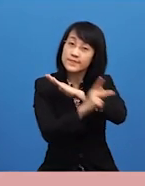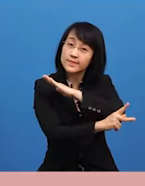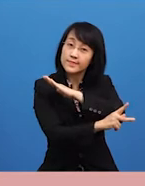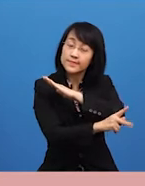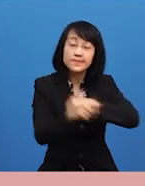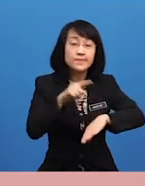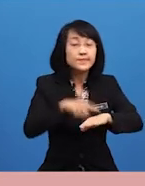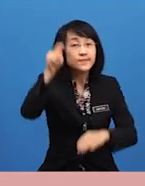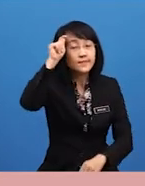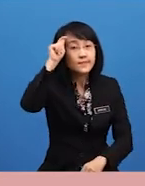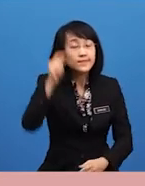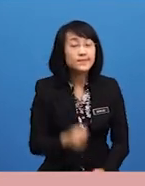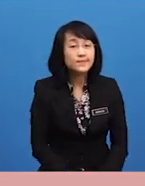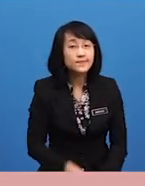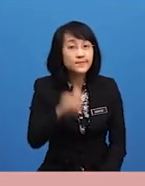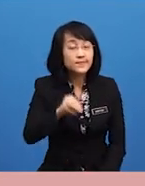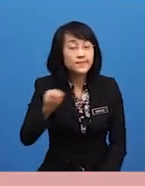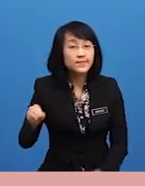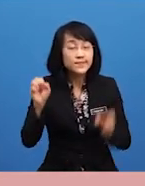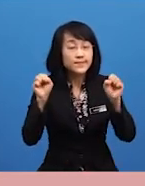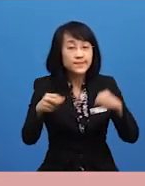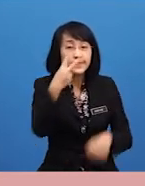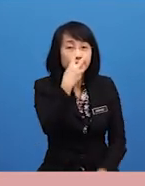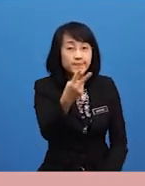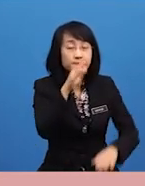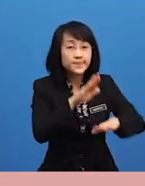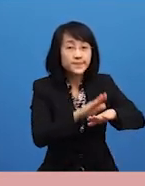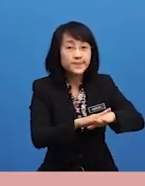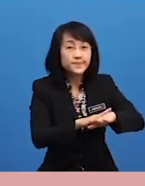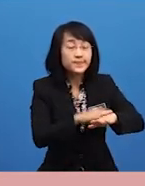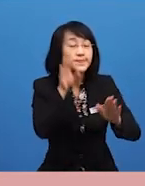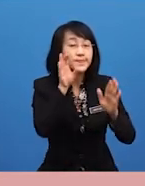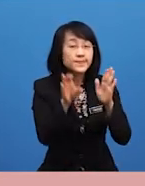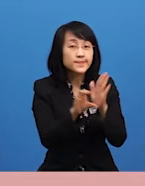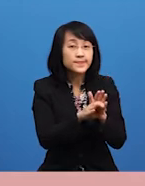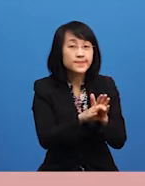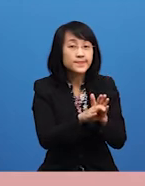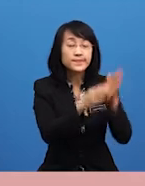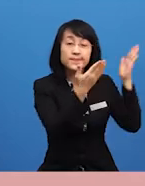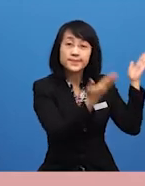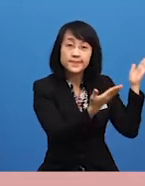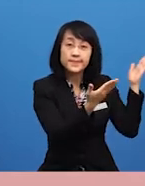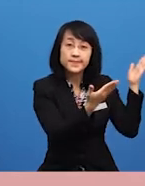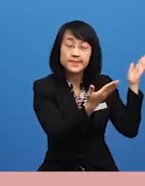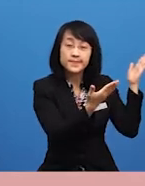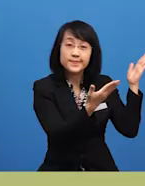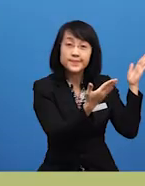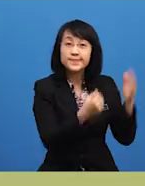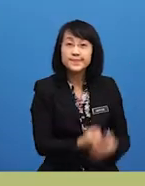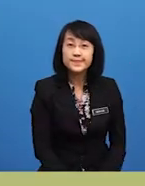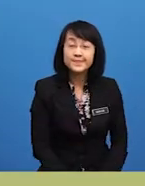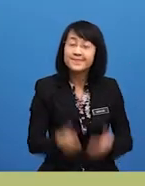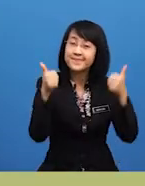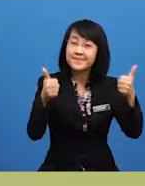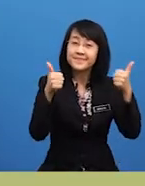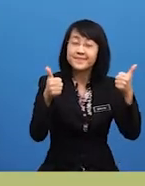di Terengganu. Murid-murid boleh melihat pada paparan gambar yang ditayangkan.